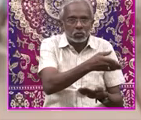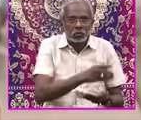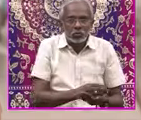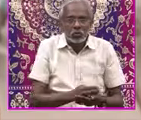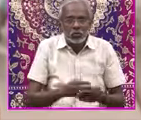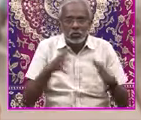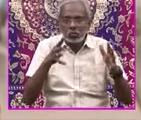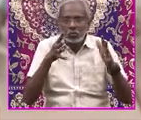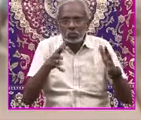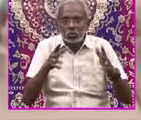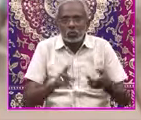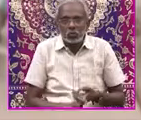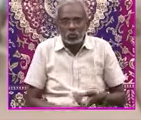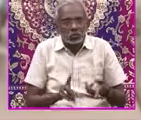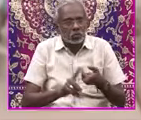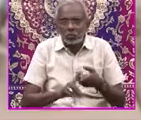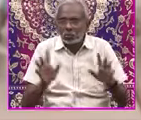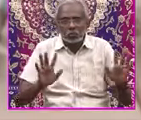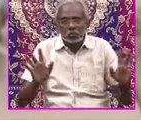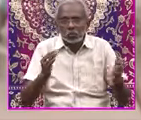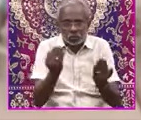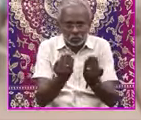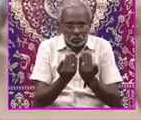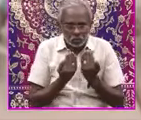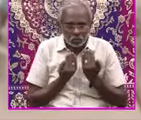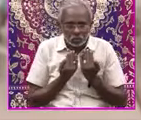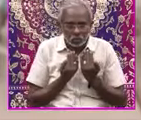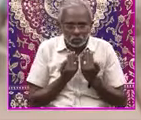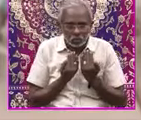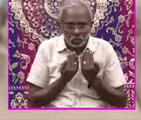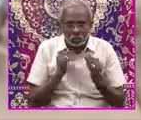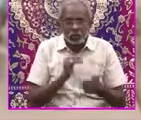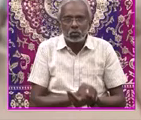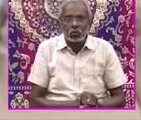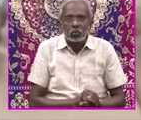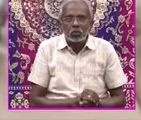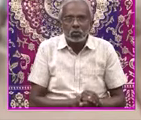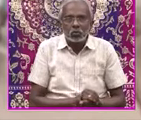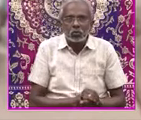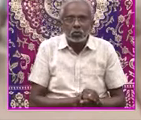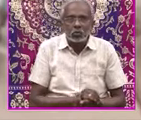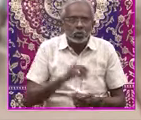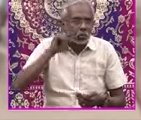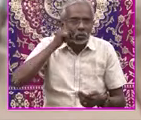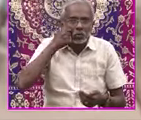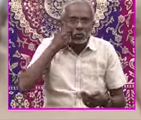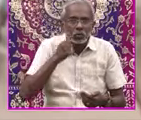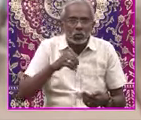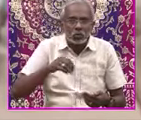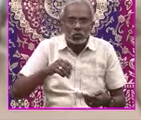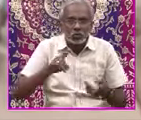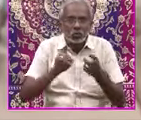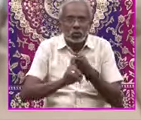விதமான இடைஞ்சல்களும் இல்லாமல் அவர்கள் நல்ல முறையில் வாழ்க்கை நடத்தி வந்தார்கள். மன்னர்கள் போர் எடுத்து செல்லும்